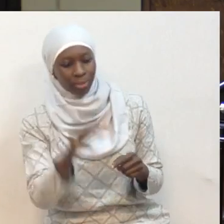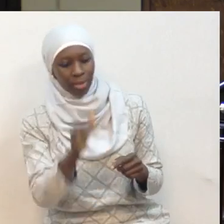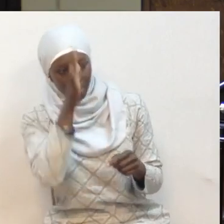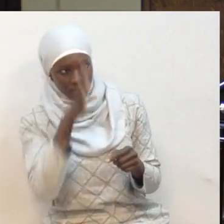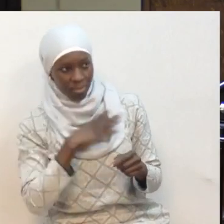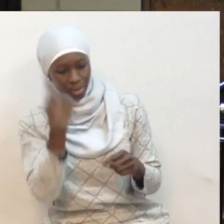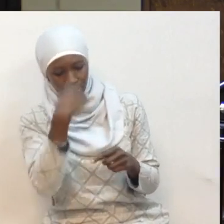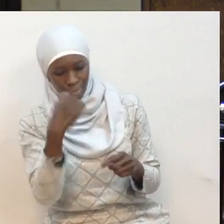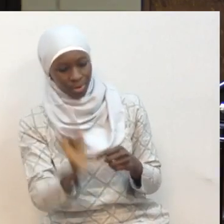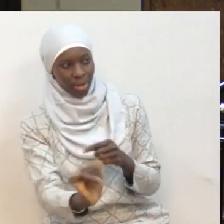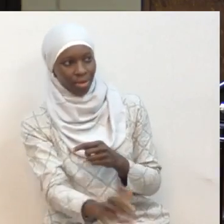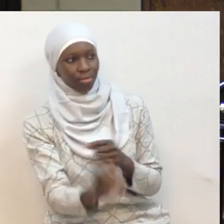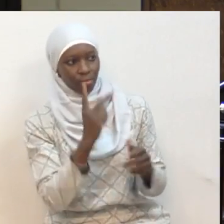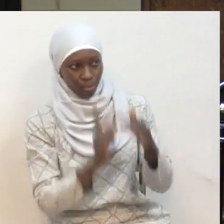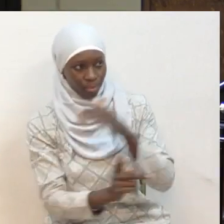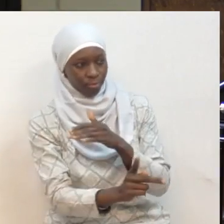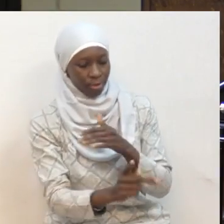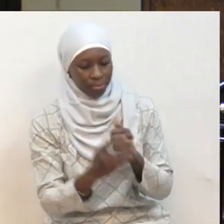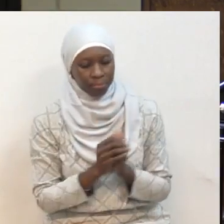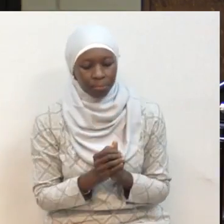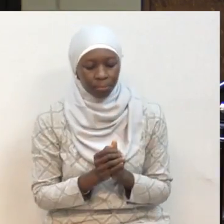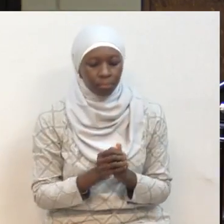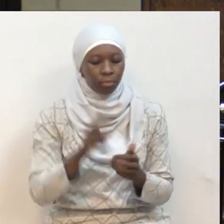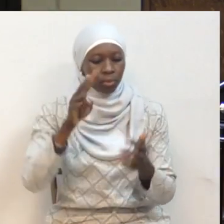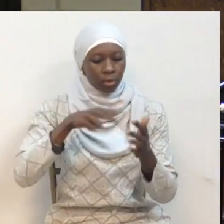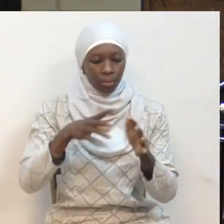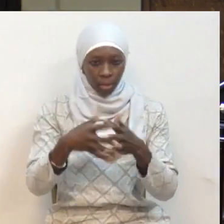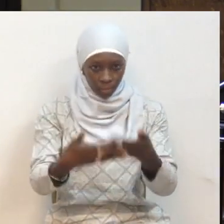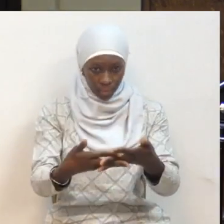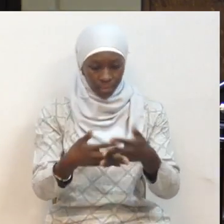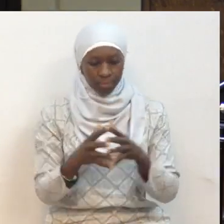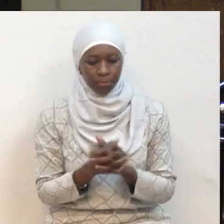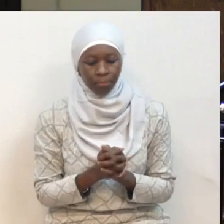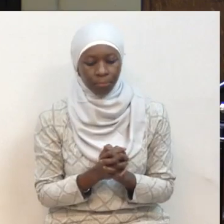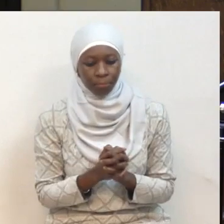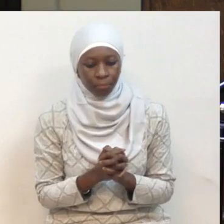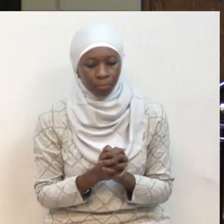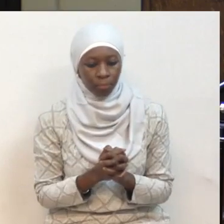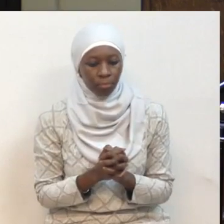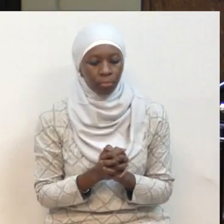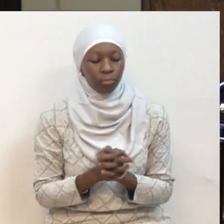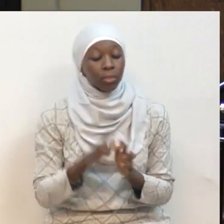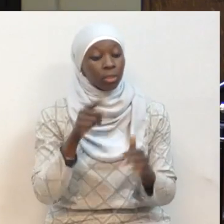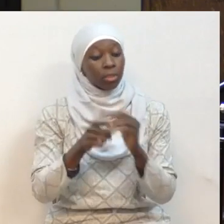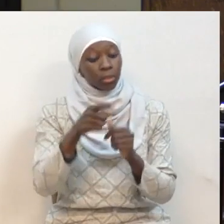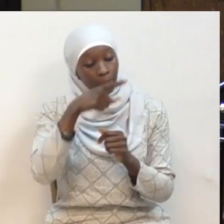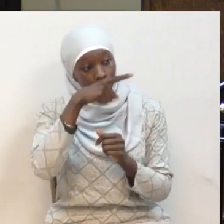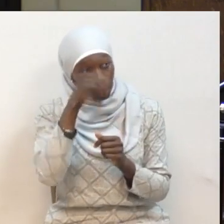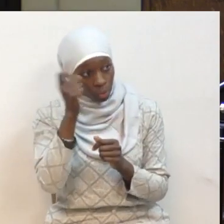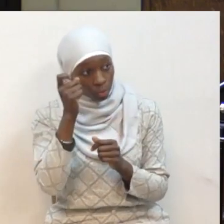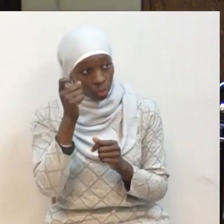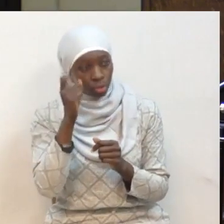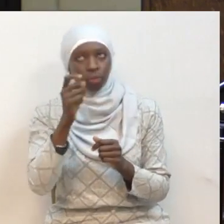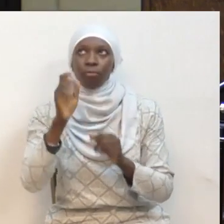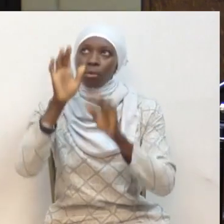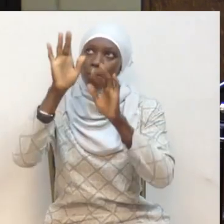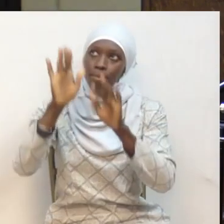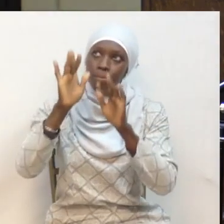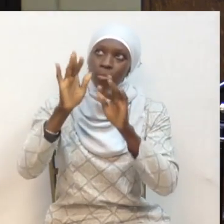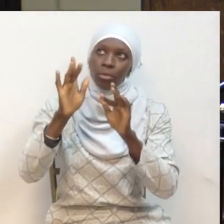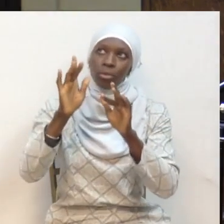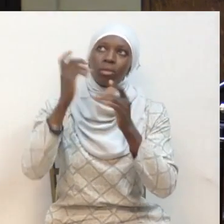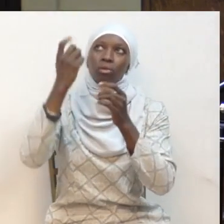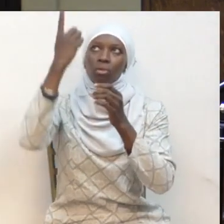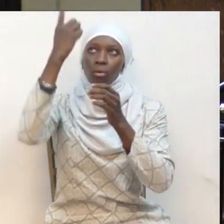فَبِمَا رَحْمَةٍ مِّنَ اللَّهِ لِنْتَ لَهُمْ. It is because of a mercy that Allah has